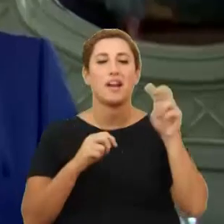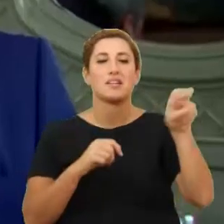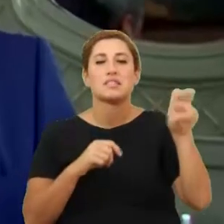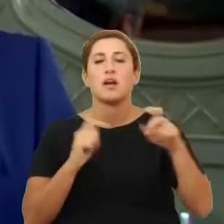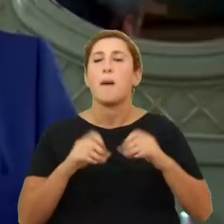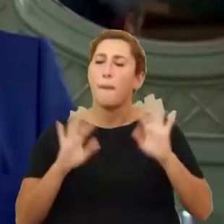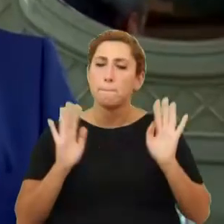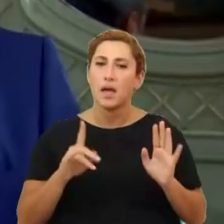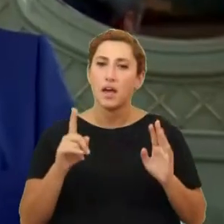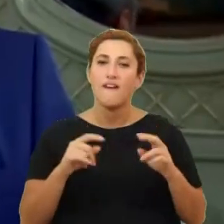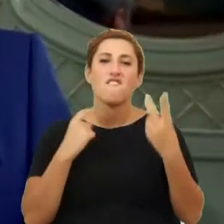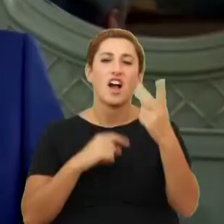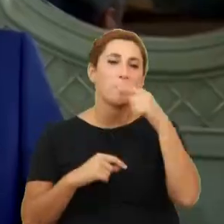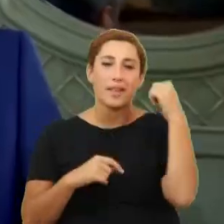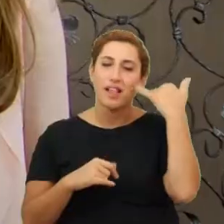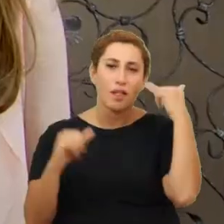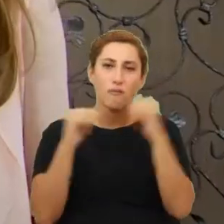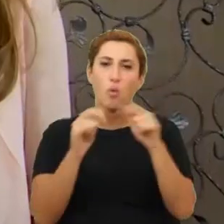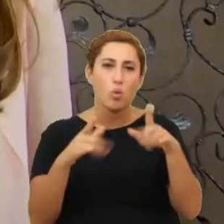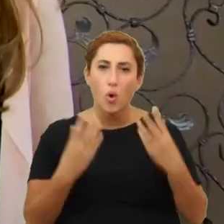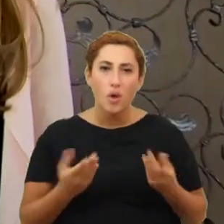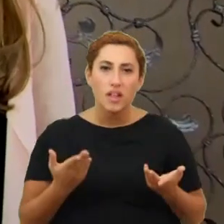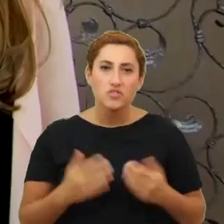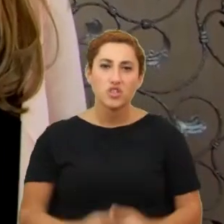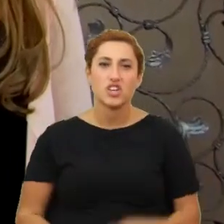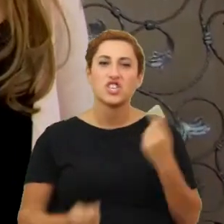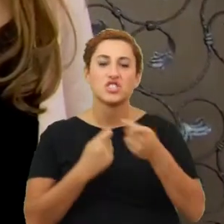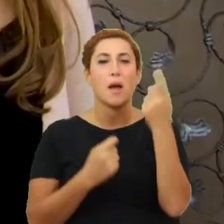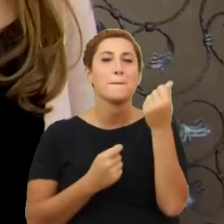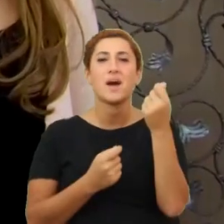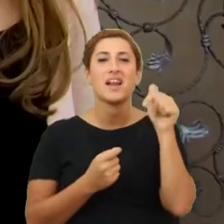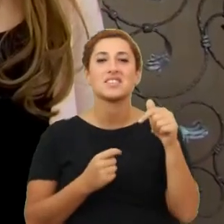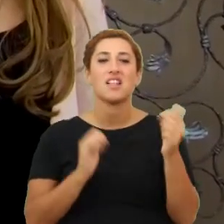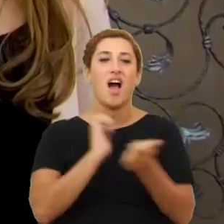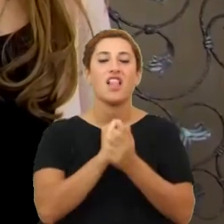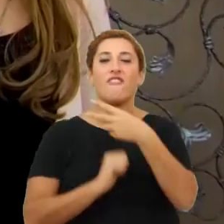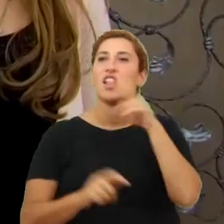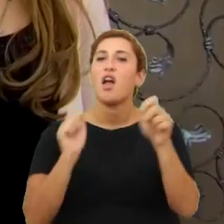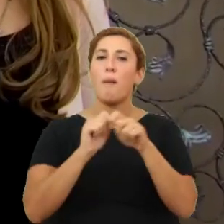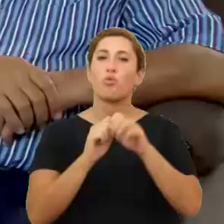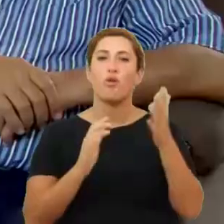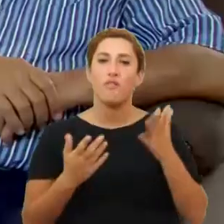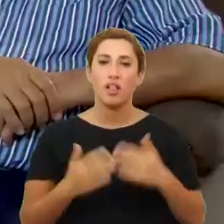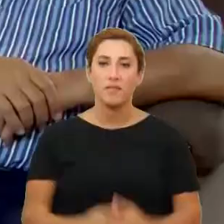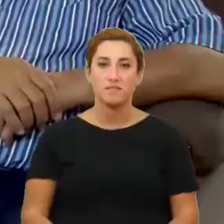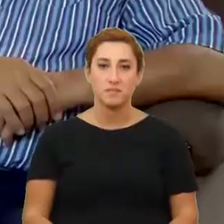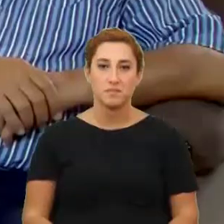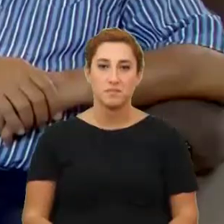tırtıklamadın. Peki ya Vakıf Bey'le telefon görüşmesi ne olacak ha? Şirketin parasıyla ailene villa yaptırmalar filan.